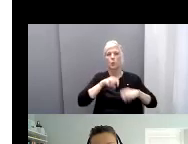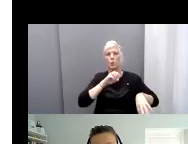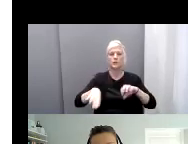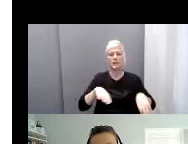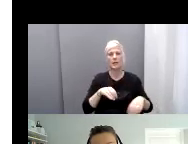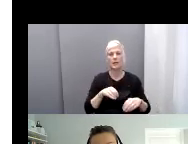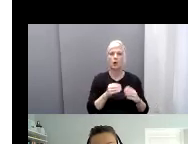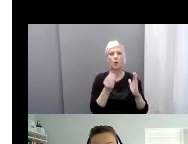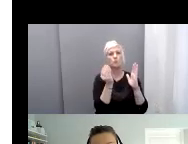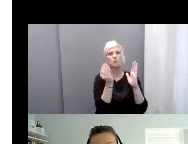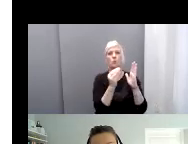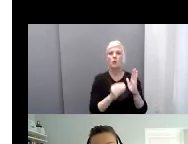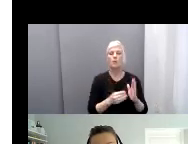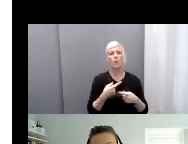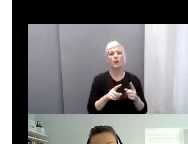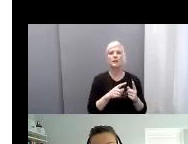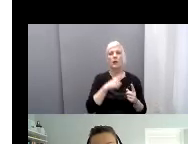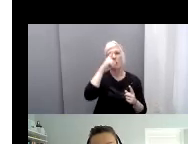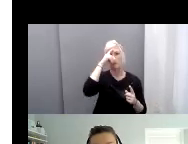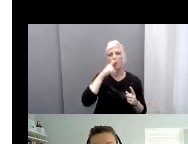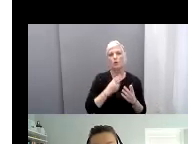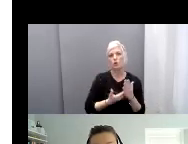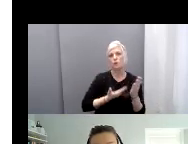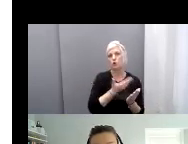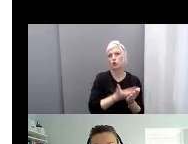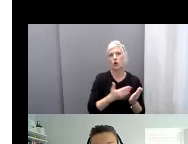politiska ståndpunkter eller policyförslag till och med.